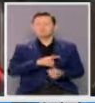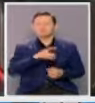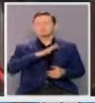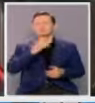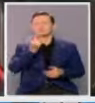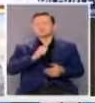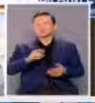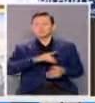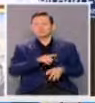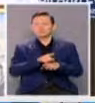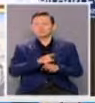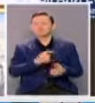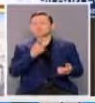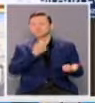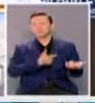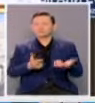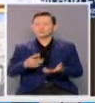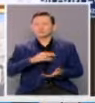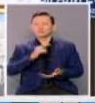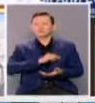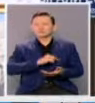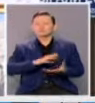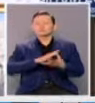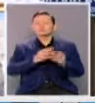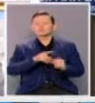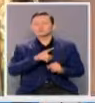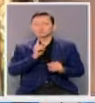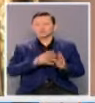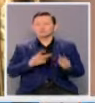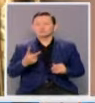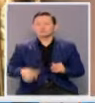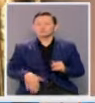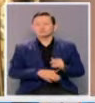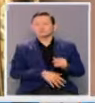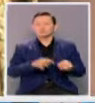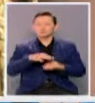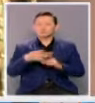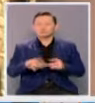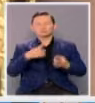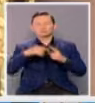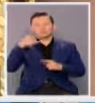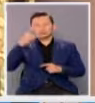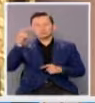майданында пулеметші болып жаумен айқасты. 1944 жылы екі аяғынан ауыр жарақат алып елге оралған.